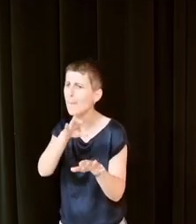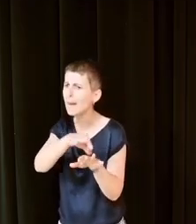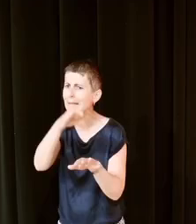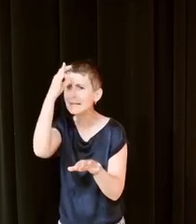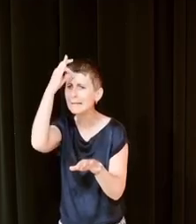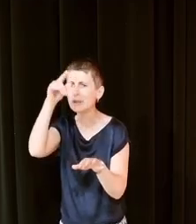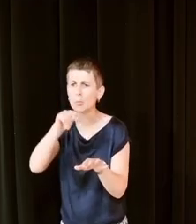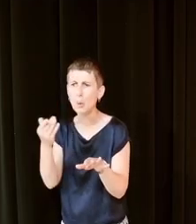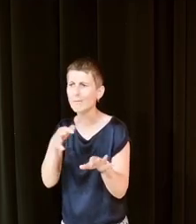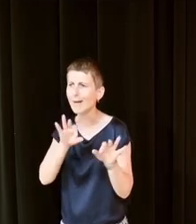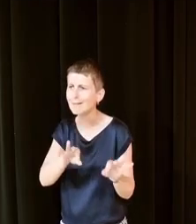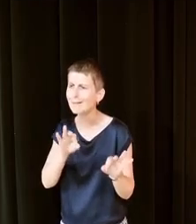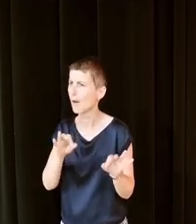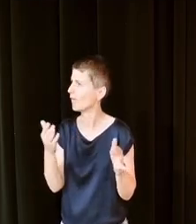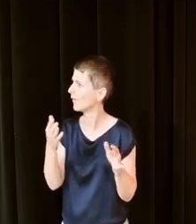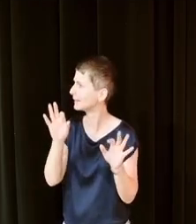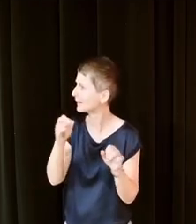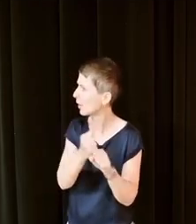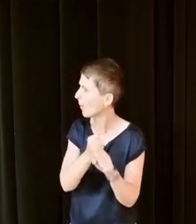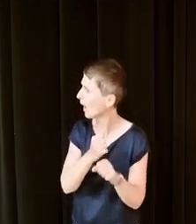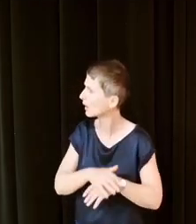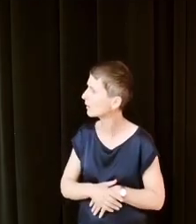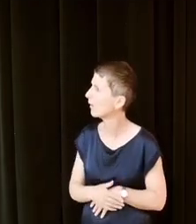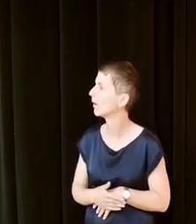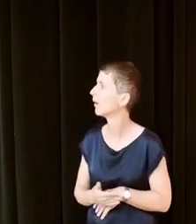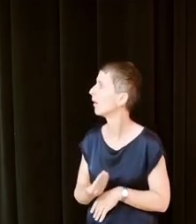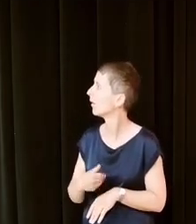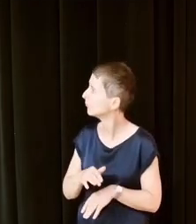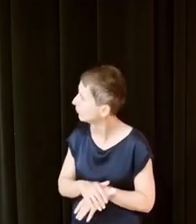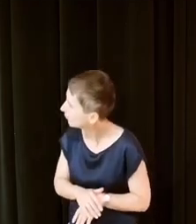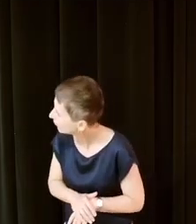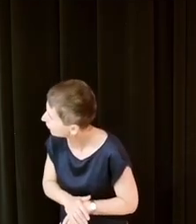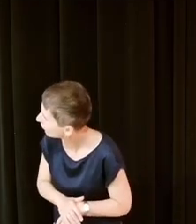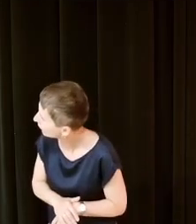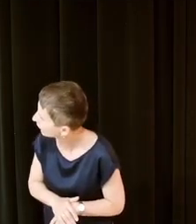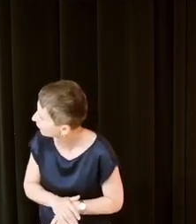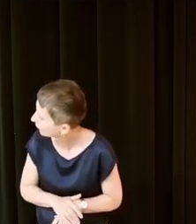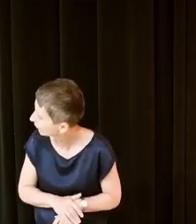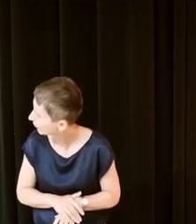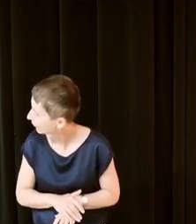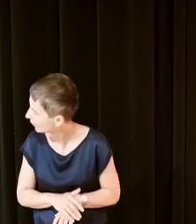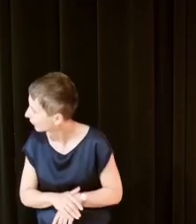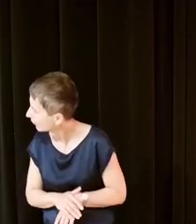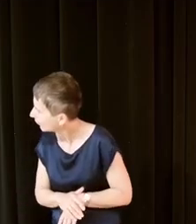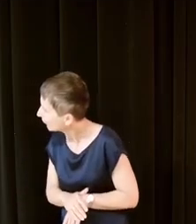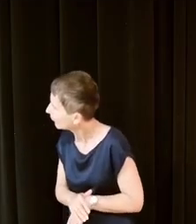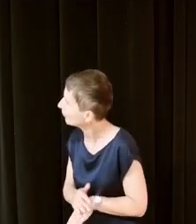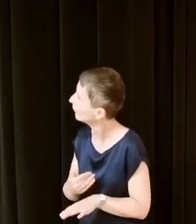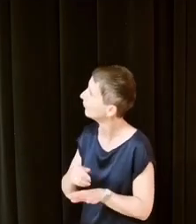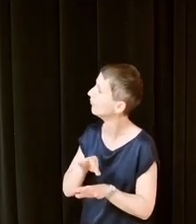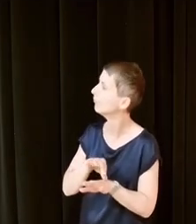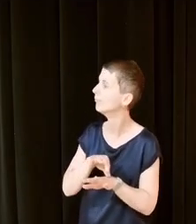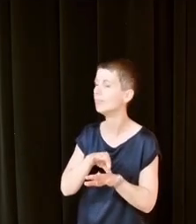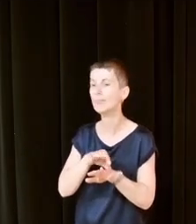Medizinwissenschaft? Was macht man da? Was lernt man da? Ja, Medizinwissenschaftler sind Menschen, die ein Fach studiert haben, was